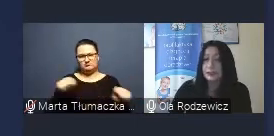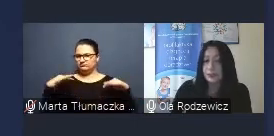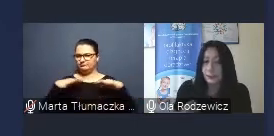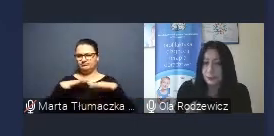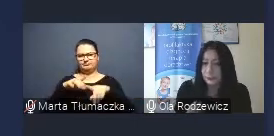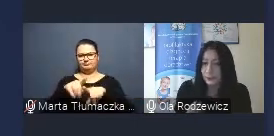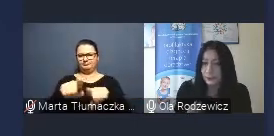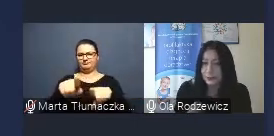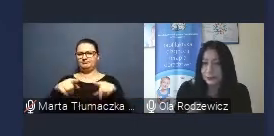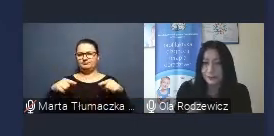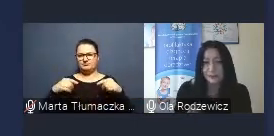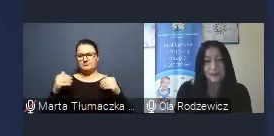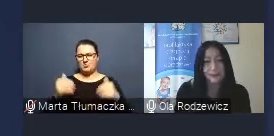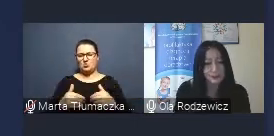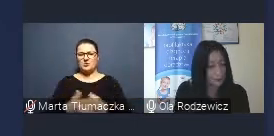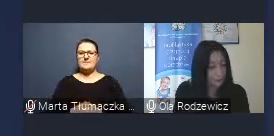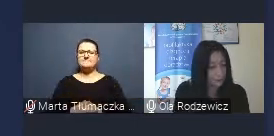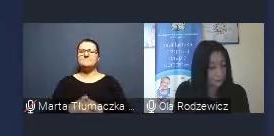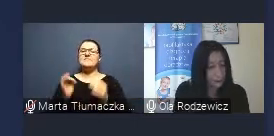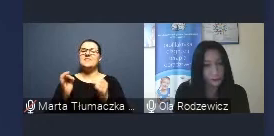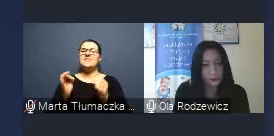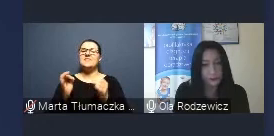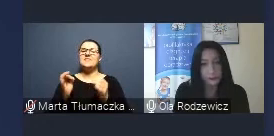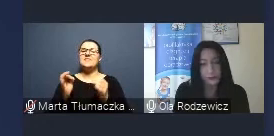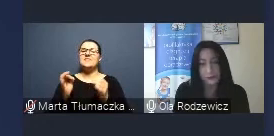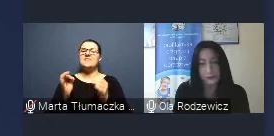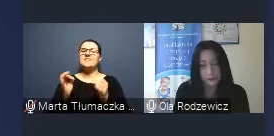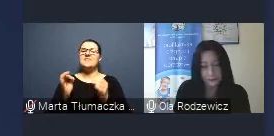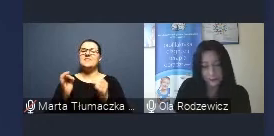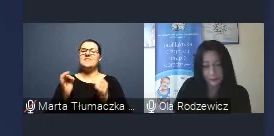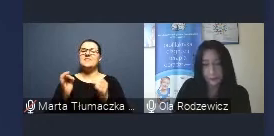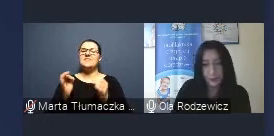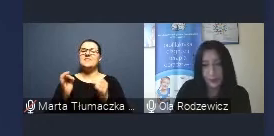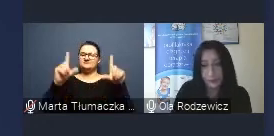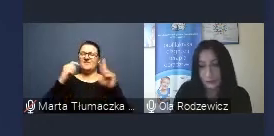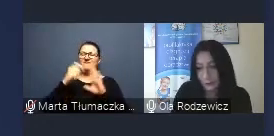I teraz chciałabym, żeby pan Jacek puścił film,